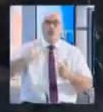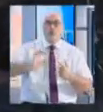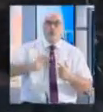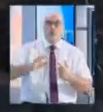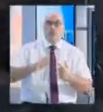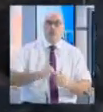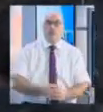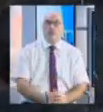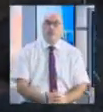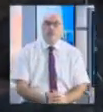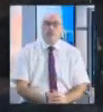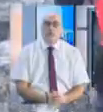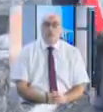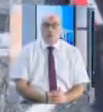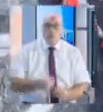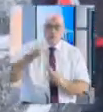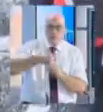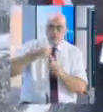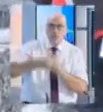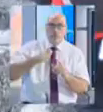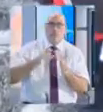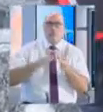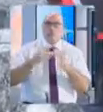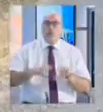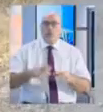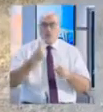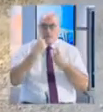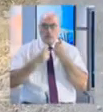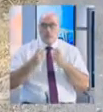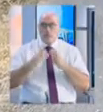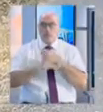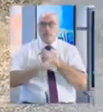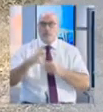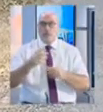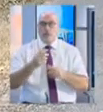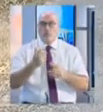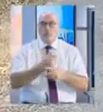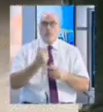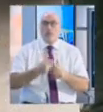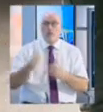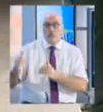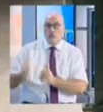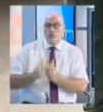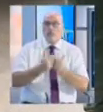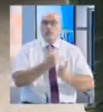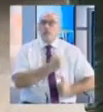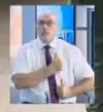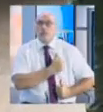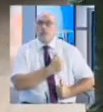بفضل المجهودات التي قامت بها مصالح الحماية المدنية مرفوقة بمصالح الجيش الوطني